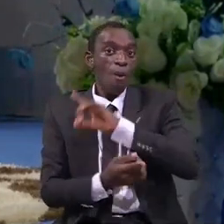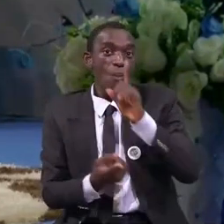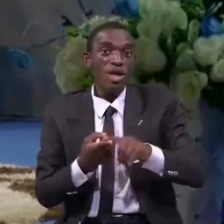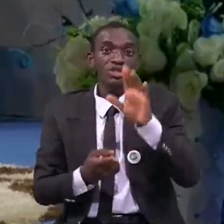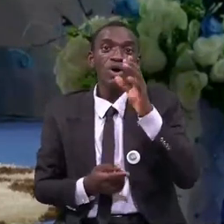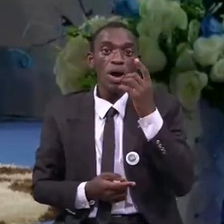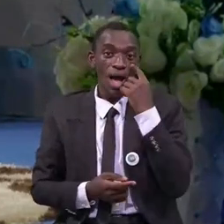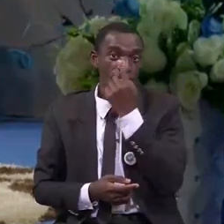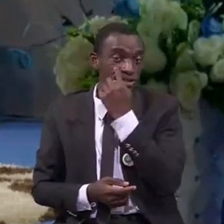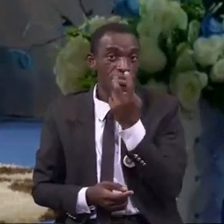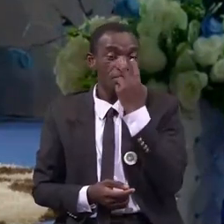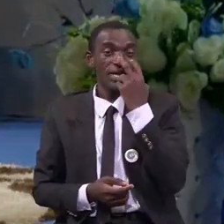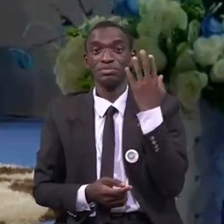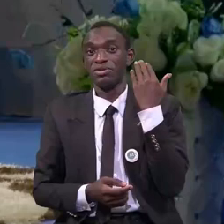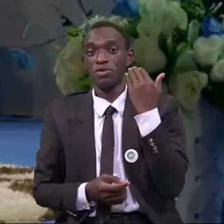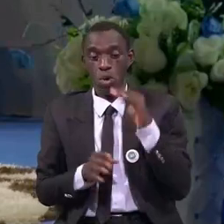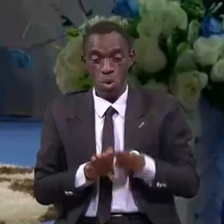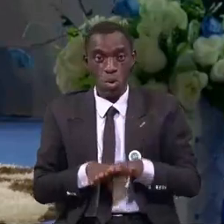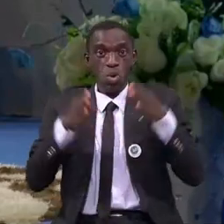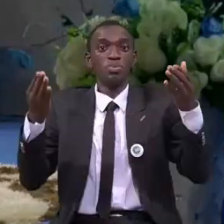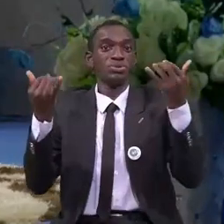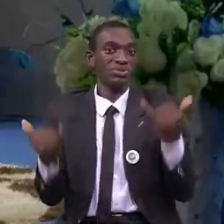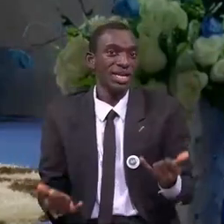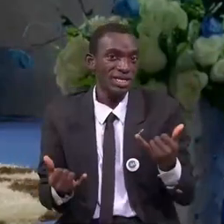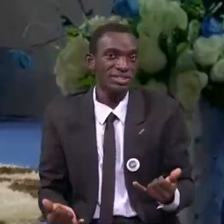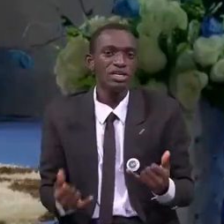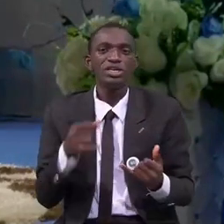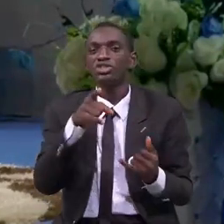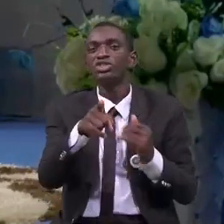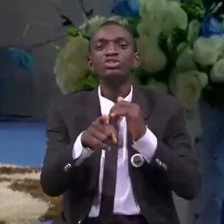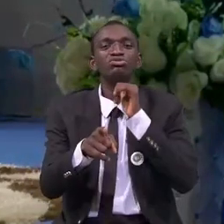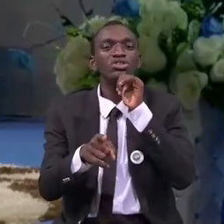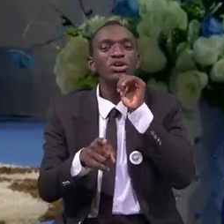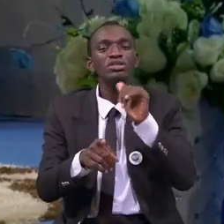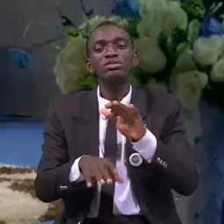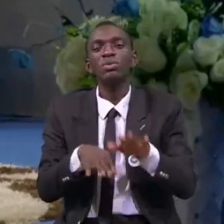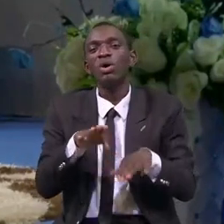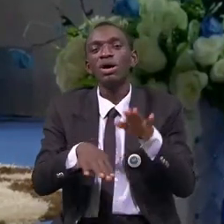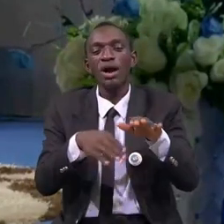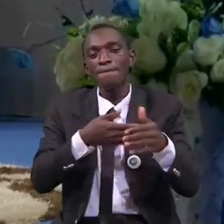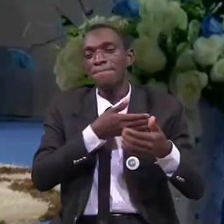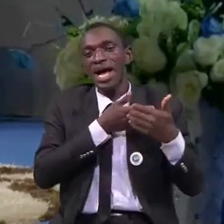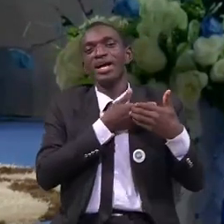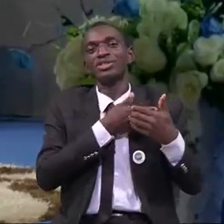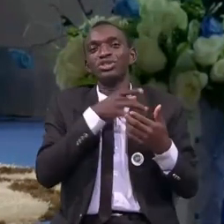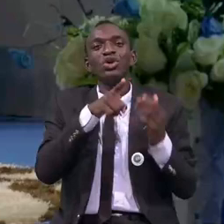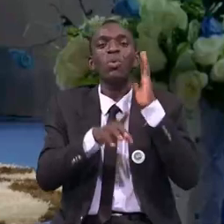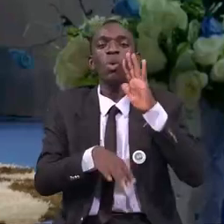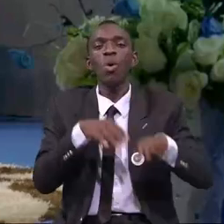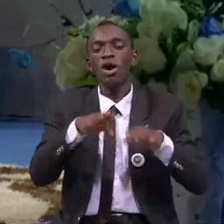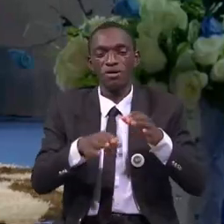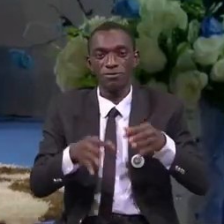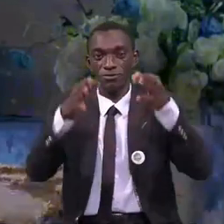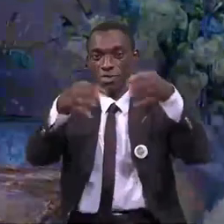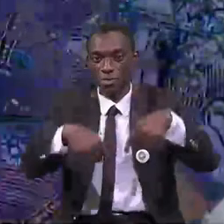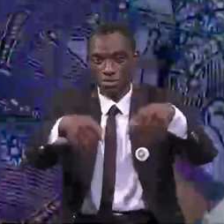Dieu lorsque vos yeux aveugles s'ouvriront ce soir vous n'allez pas marcher alleer derrière vous allez venir